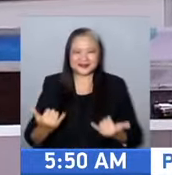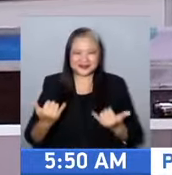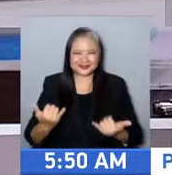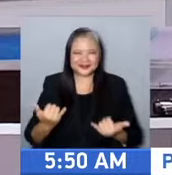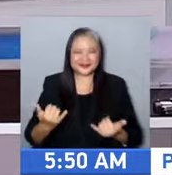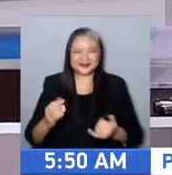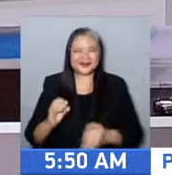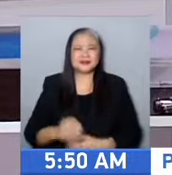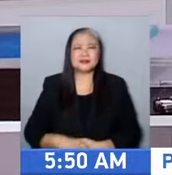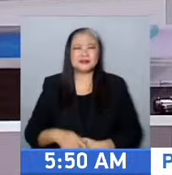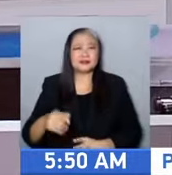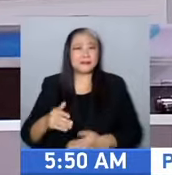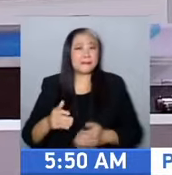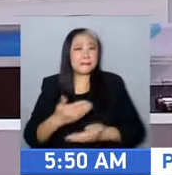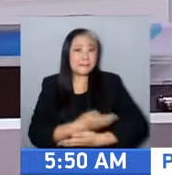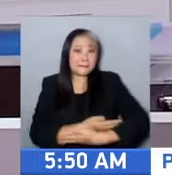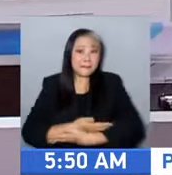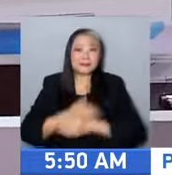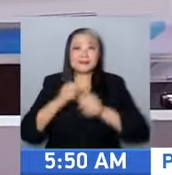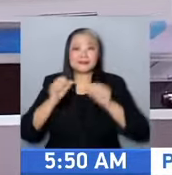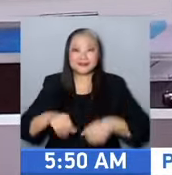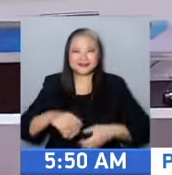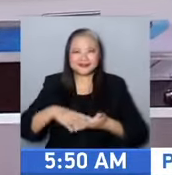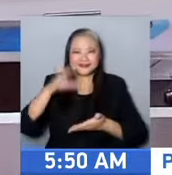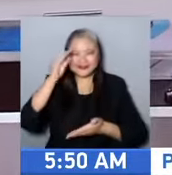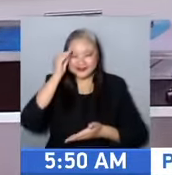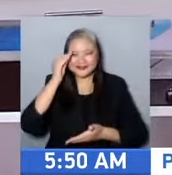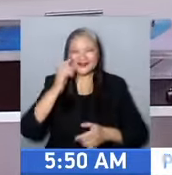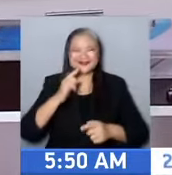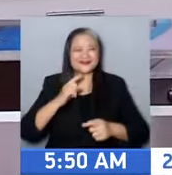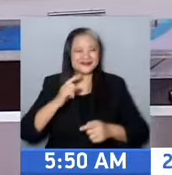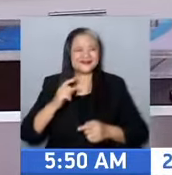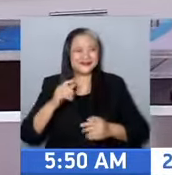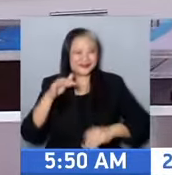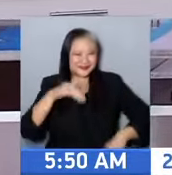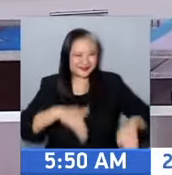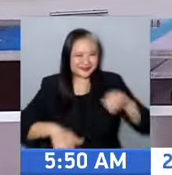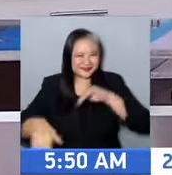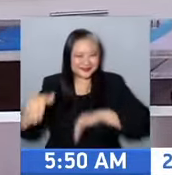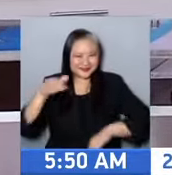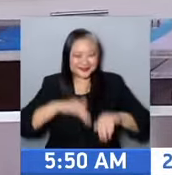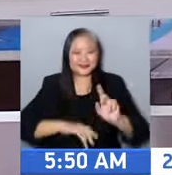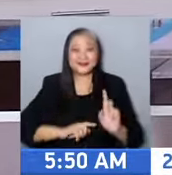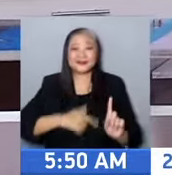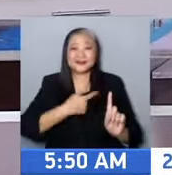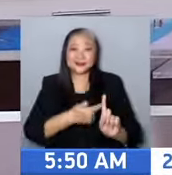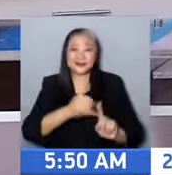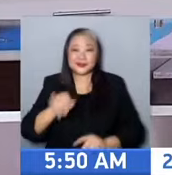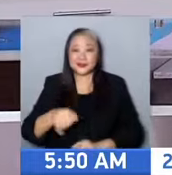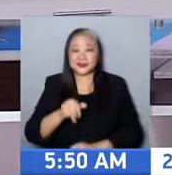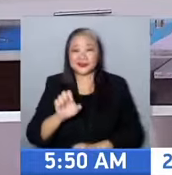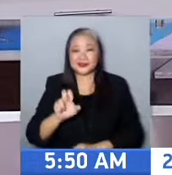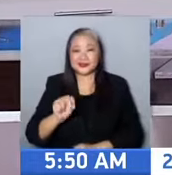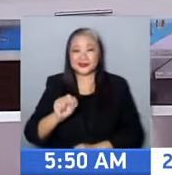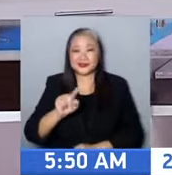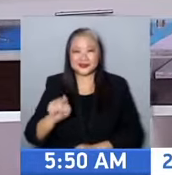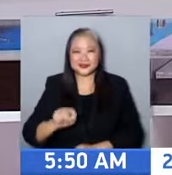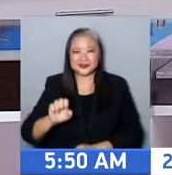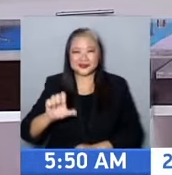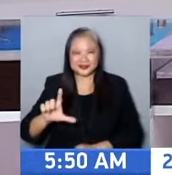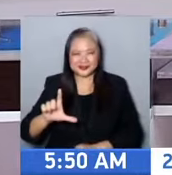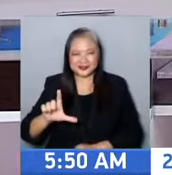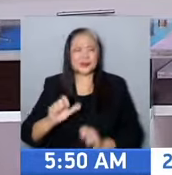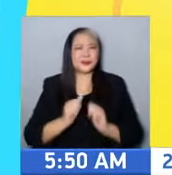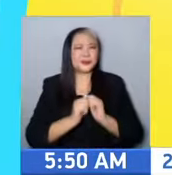agad matuto. Uy, present dyan ang ating fun liner na si Jenzel. At may mga kasama pa siyang nagbabalik unang hirit with her baby.